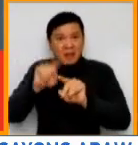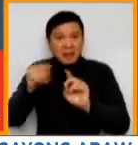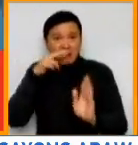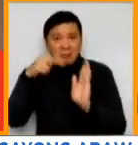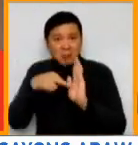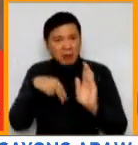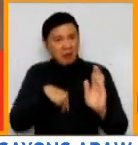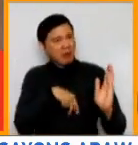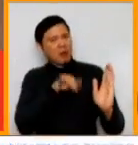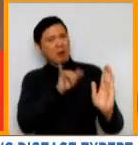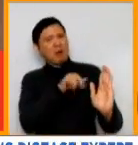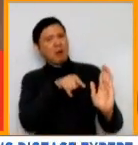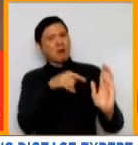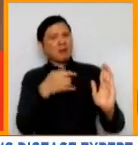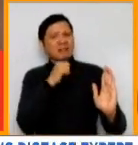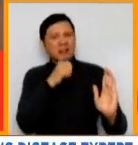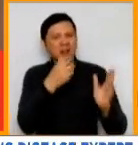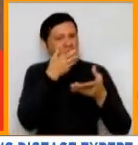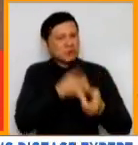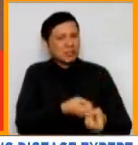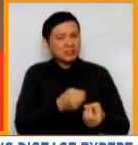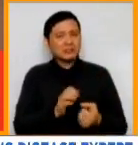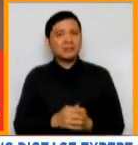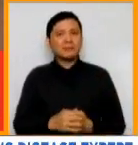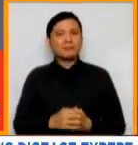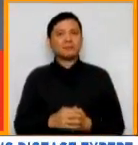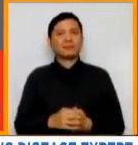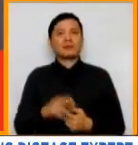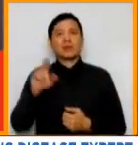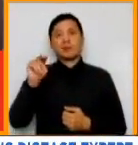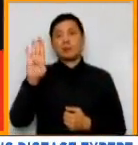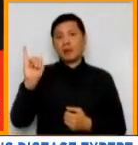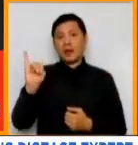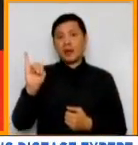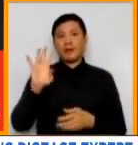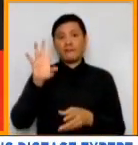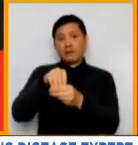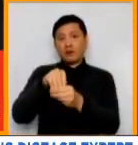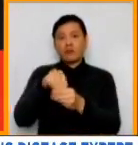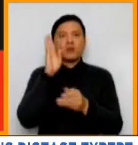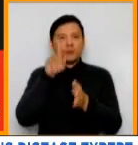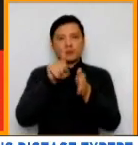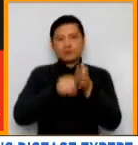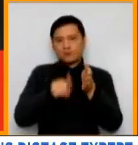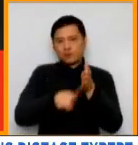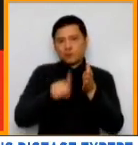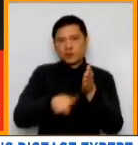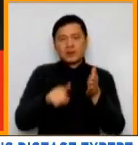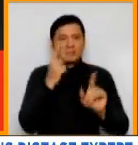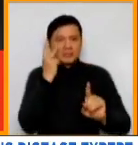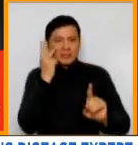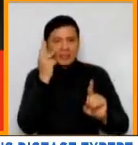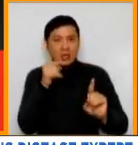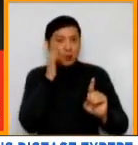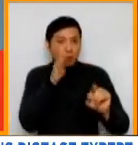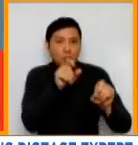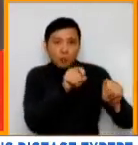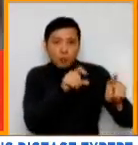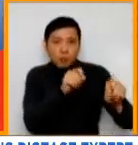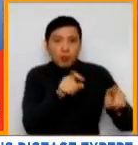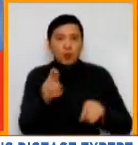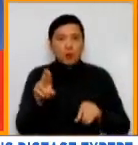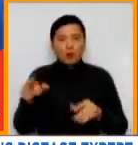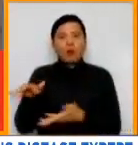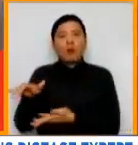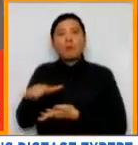may standing order ito sa National Bureau of Investigation na imbestigahan ang bentahan o di awtorisadong pagtuturok ng mga bakuna.